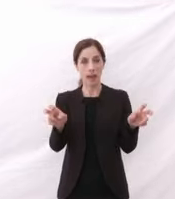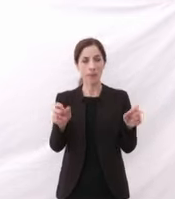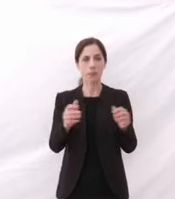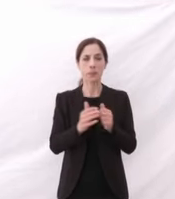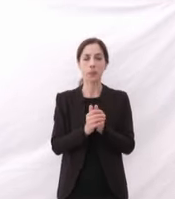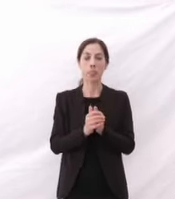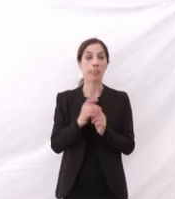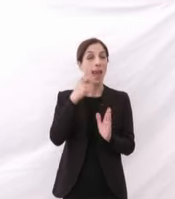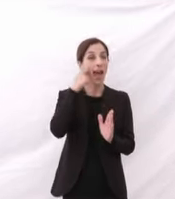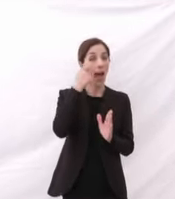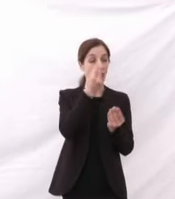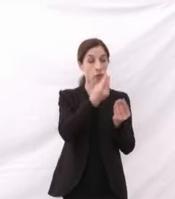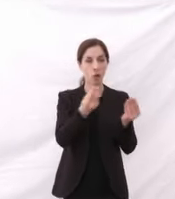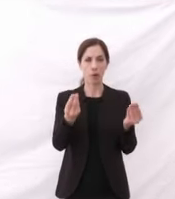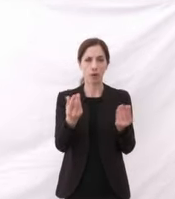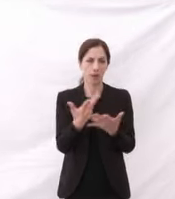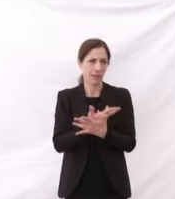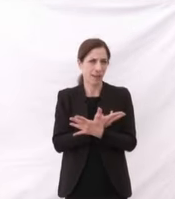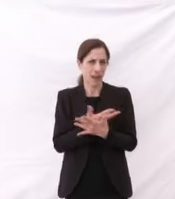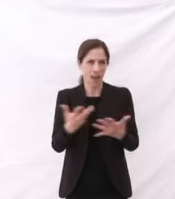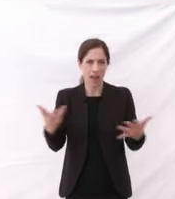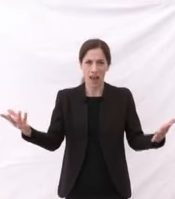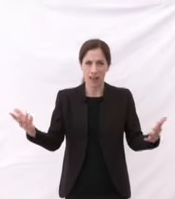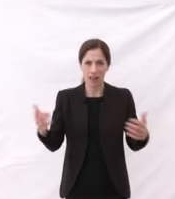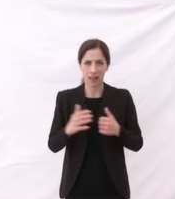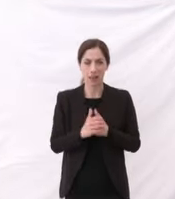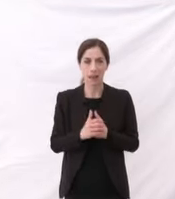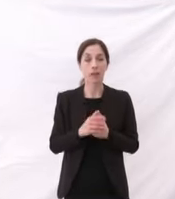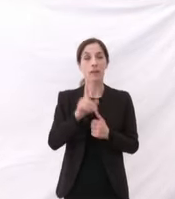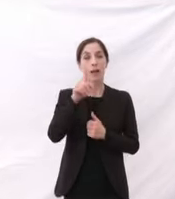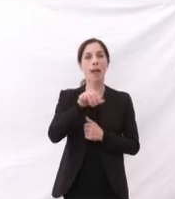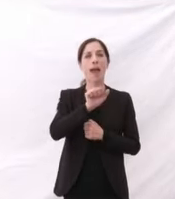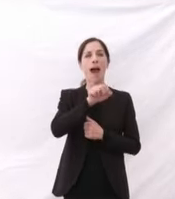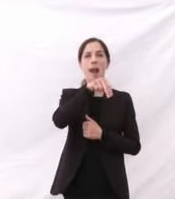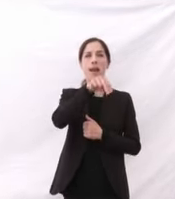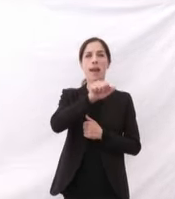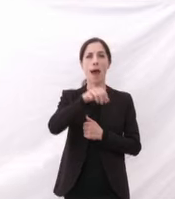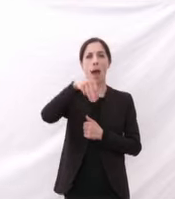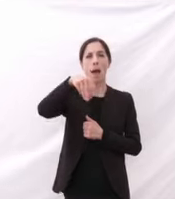attori, tra cui Anna Magnani,